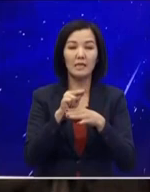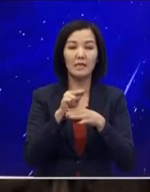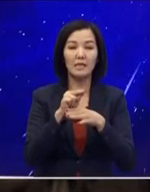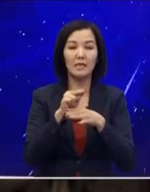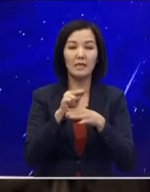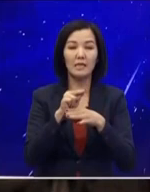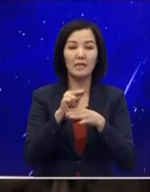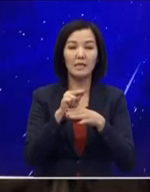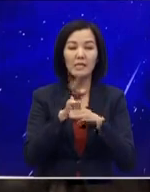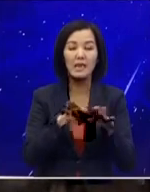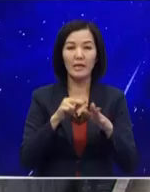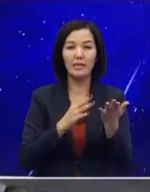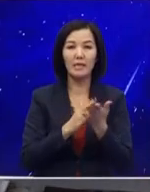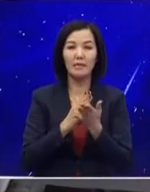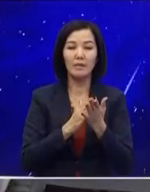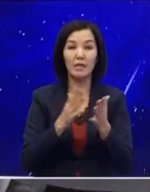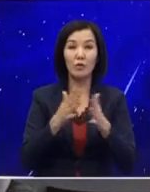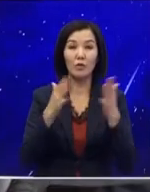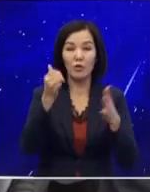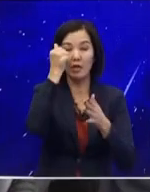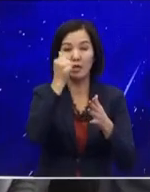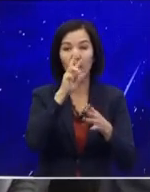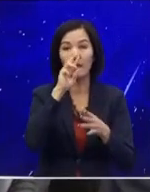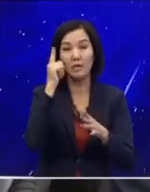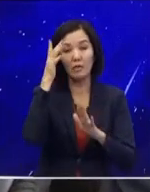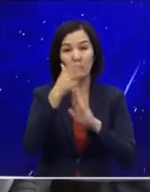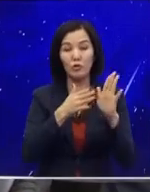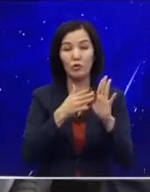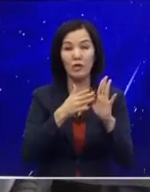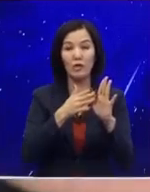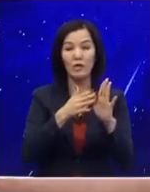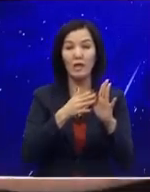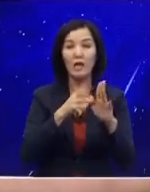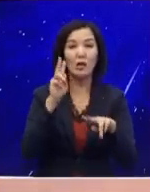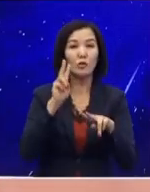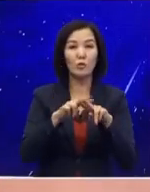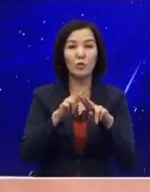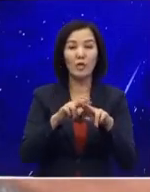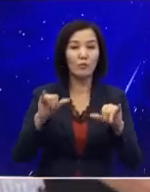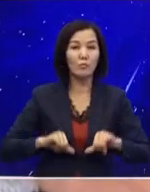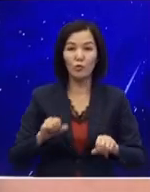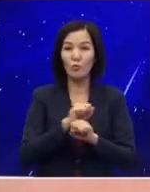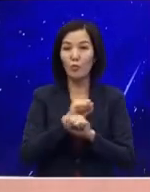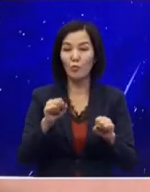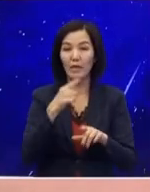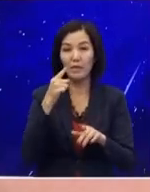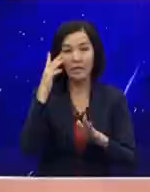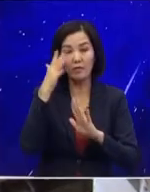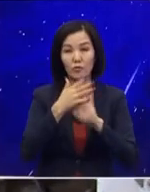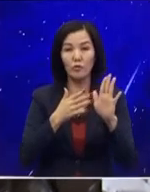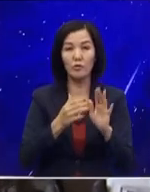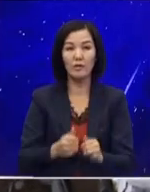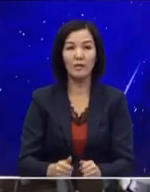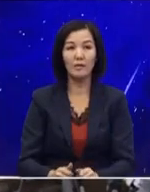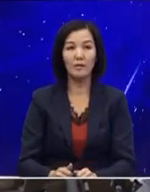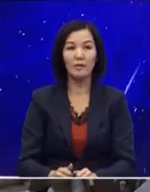берген полиция қызметкерлеріне алғысы көп. Қатесін түсінген ол бұдан былай заңды бұзбаймын дейді. Тыныш жүрудің қадірін енді түсінгенін айтады. Мен